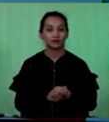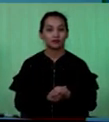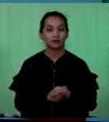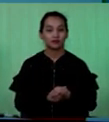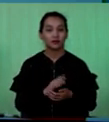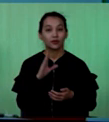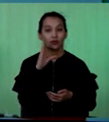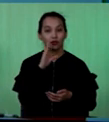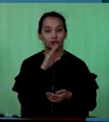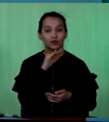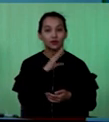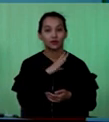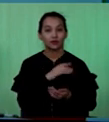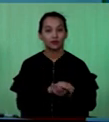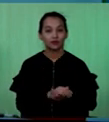Ulguryapsizmi?